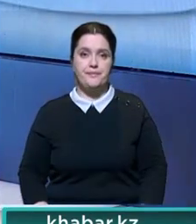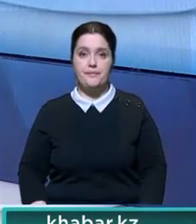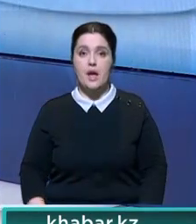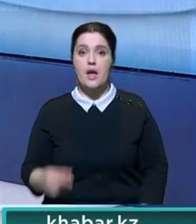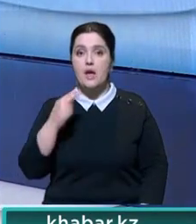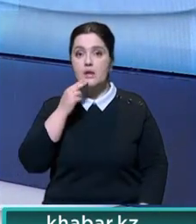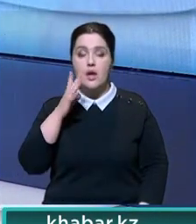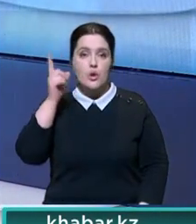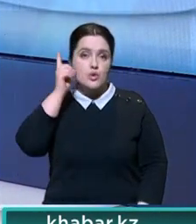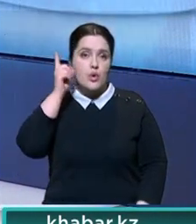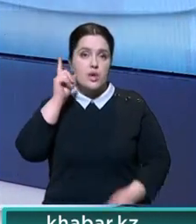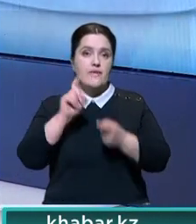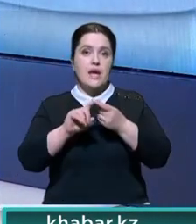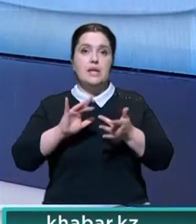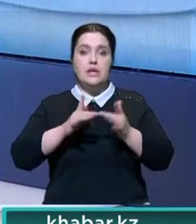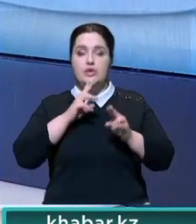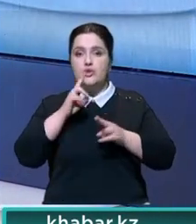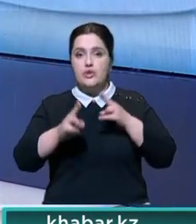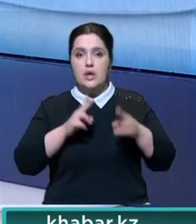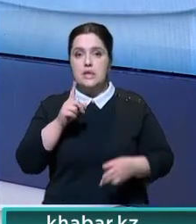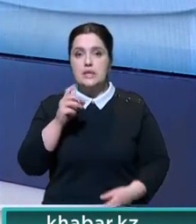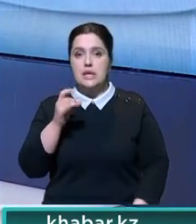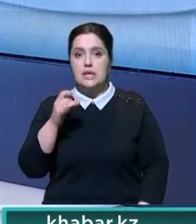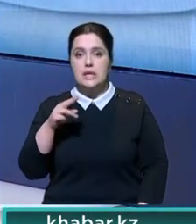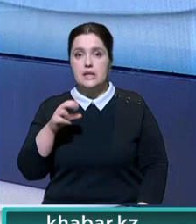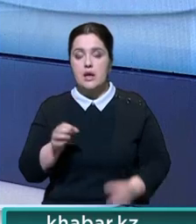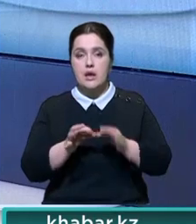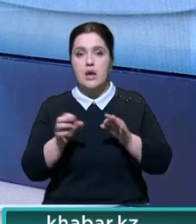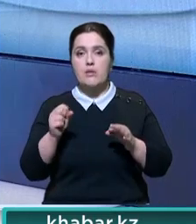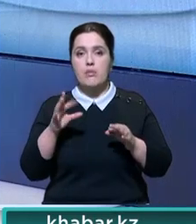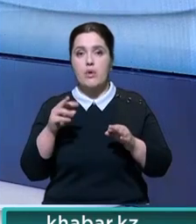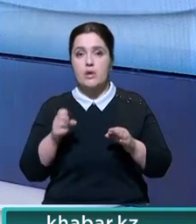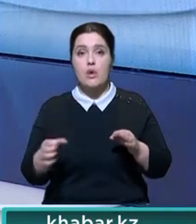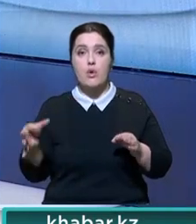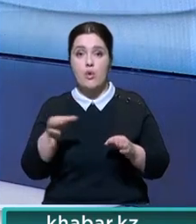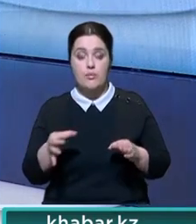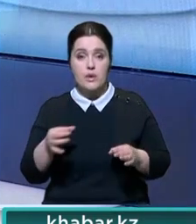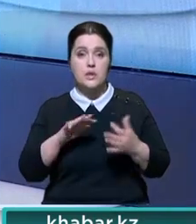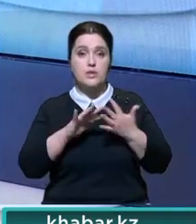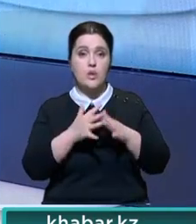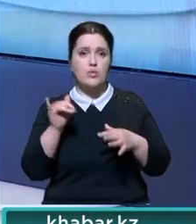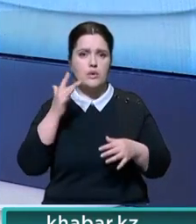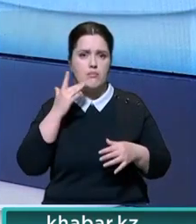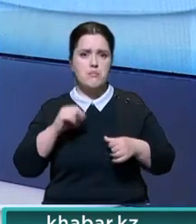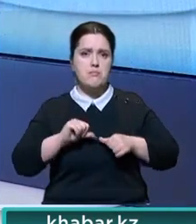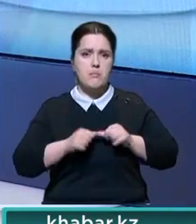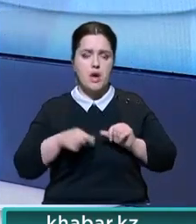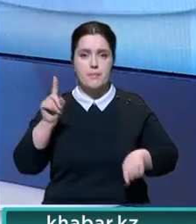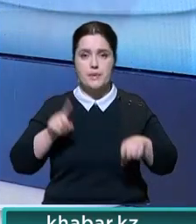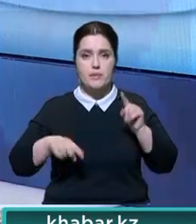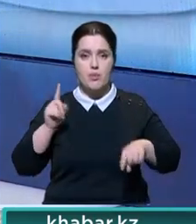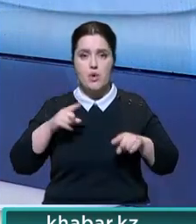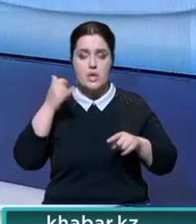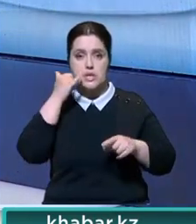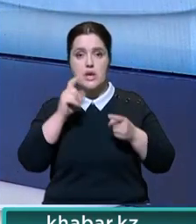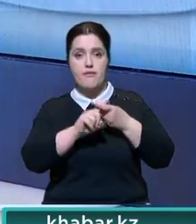На плохое качество сотовой связи и интернета жалуются жители сел Зерендинского района Акмолинского региона. Как утверждают сельчане, у них постоянные перебои